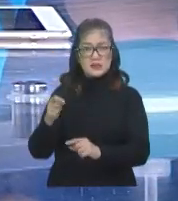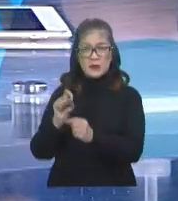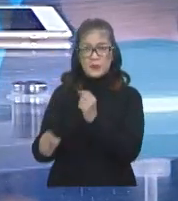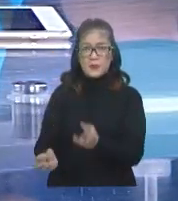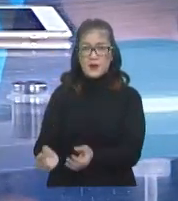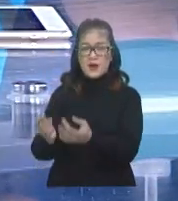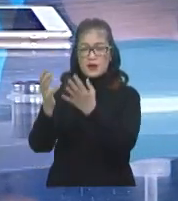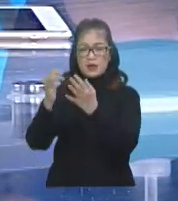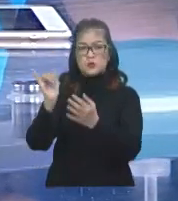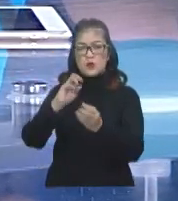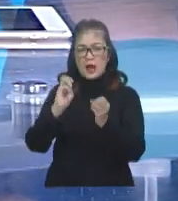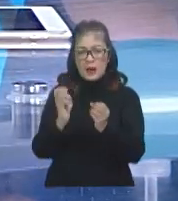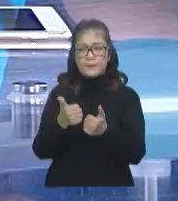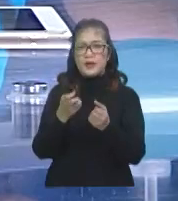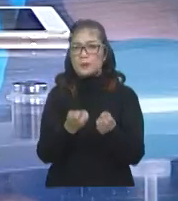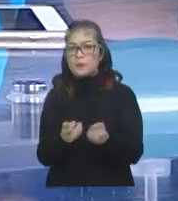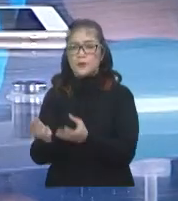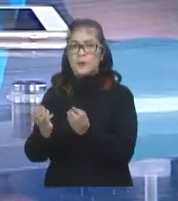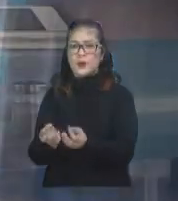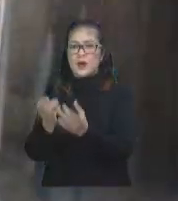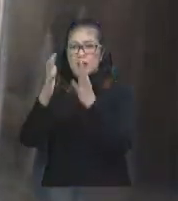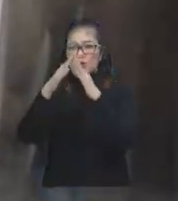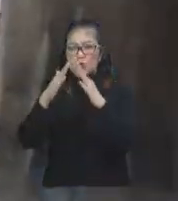nyaris membakar rumah.